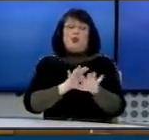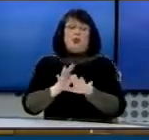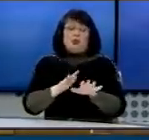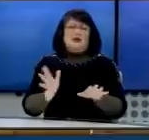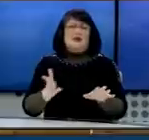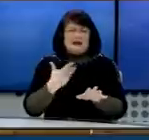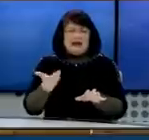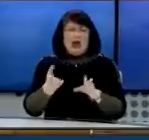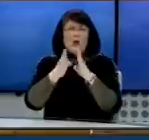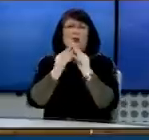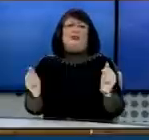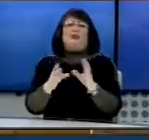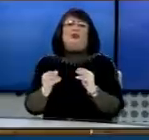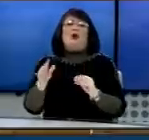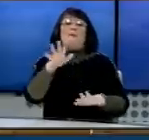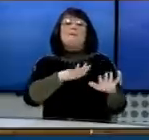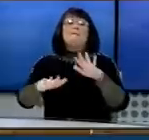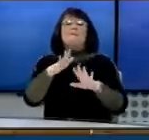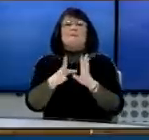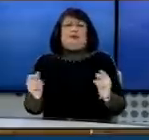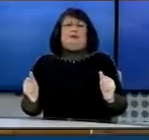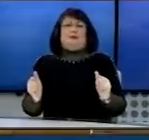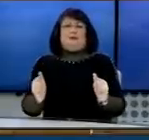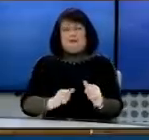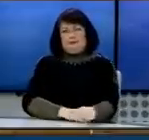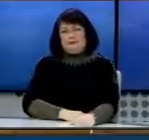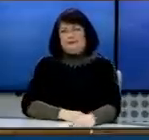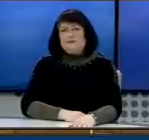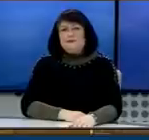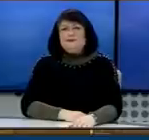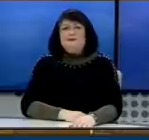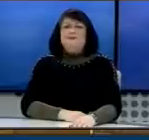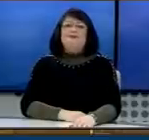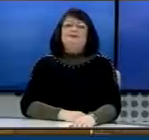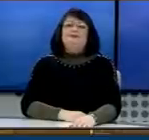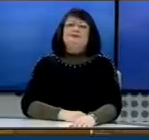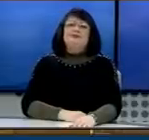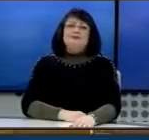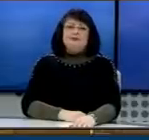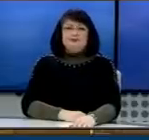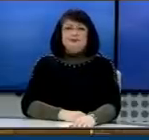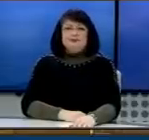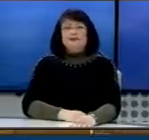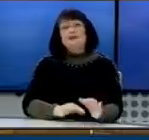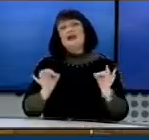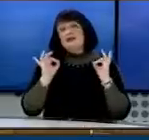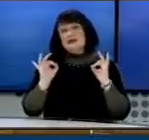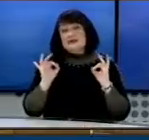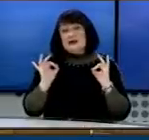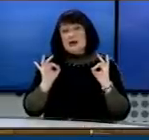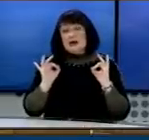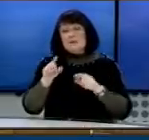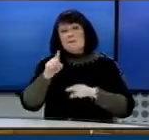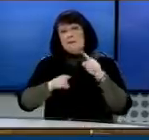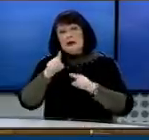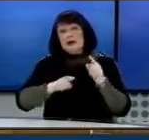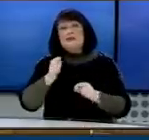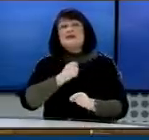εξαφανίζονται με κάποιο μαγικό τρόπο. Και πέραν ασφαλώς εκείνων